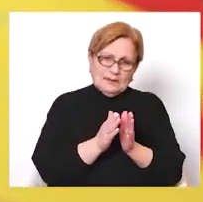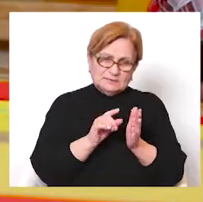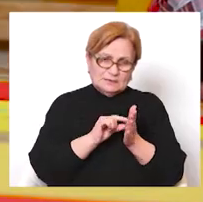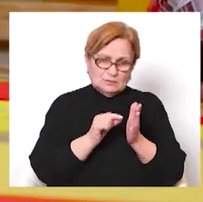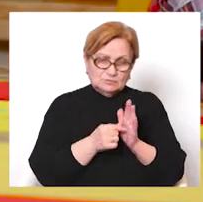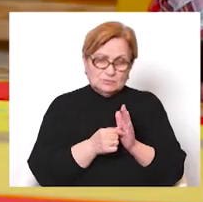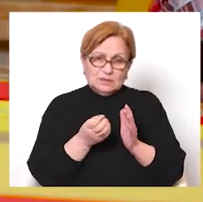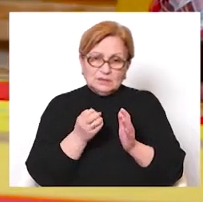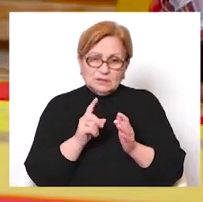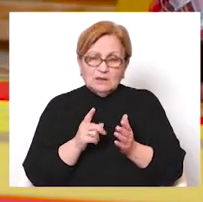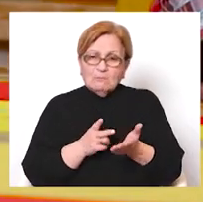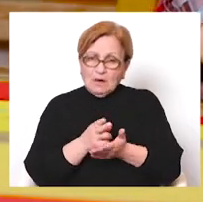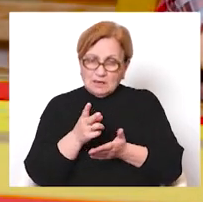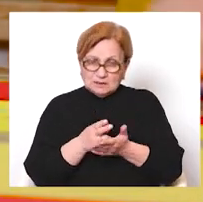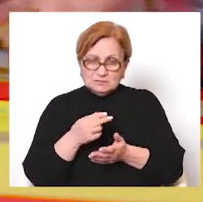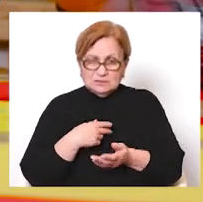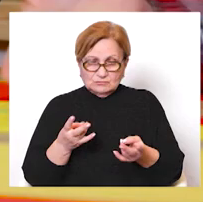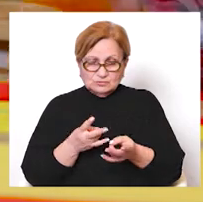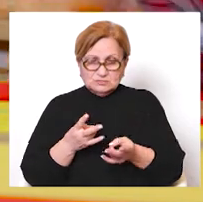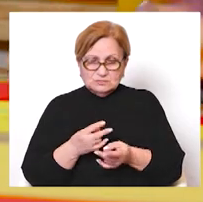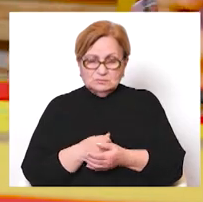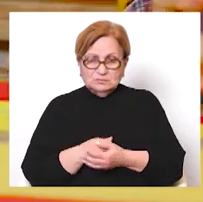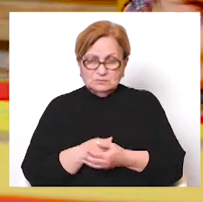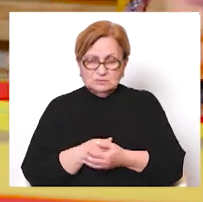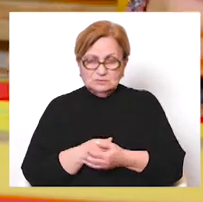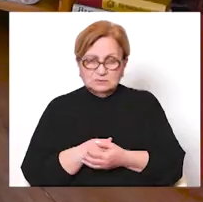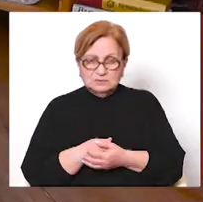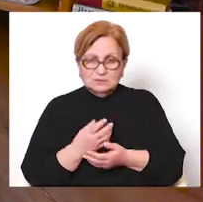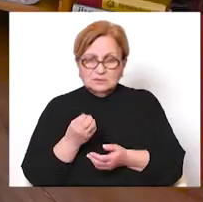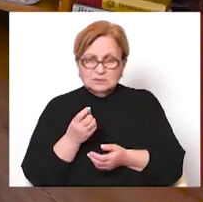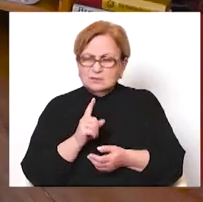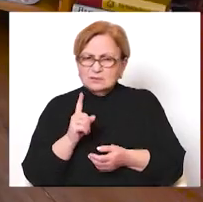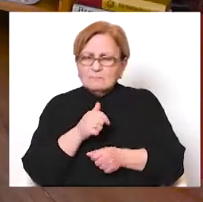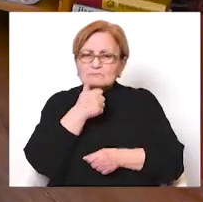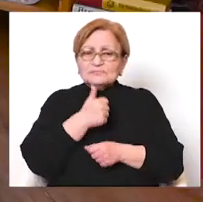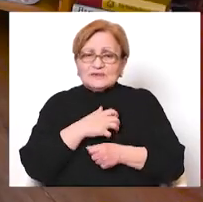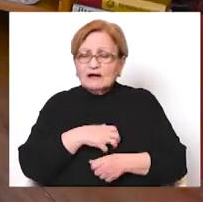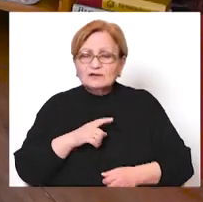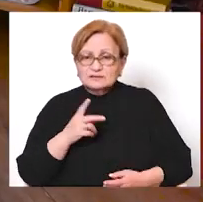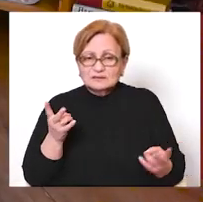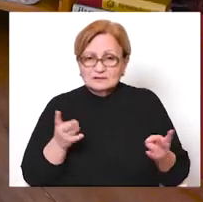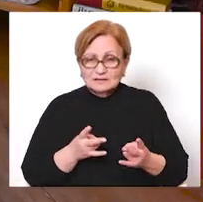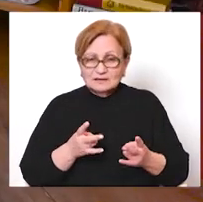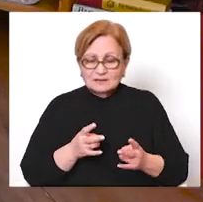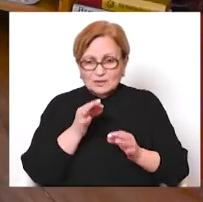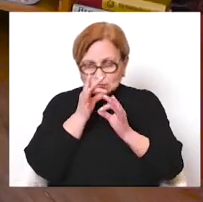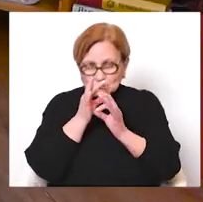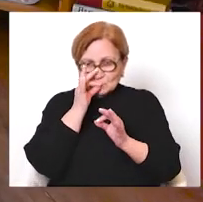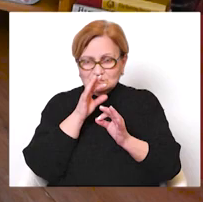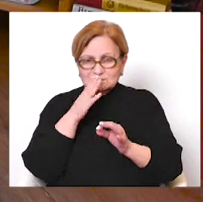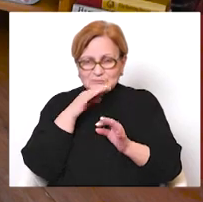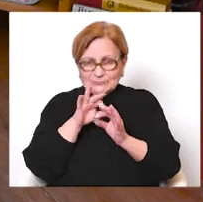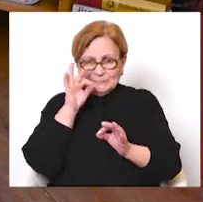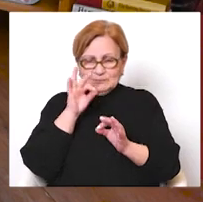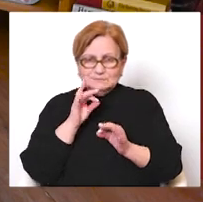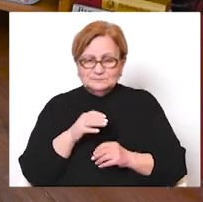გვჭირდება? ნაკრატელი. მაკრატელი, რა თქმა უნდა, რომ დავჭრათ და კიდე ყველაზე მთავარი რა არის ამ თამაშში? საწრუფი. საწრუფი.